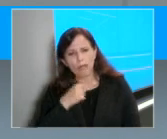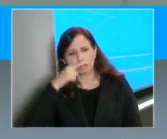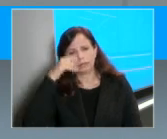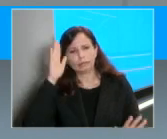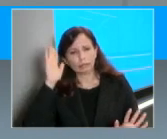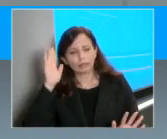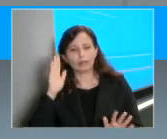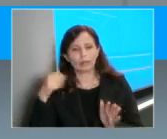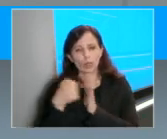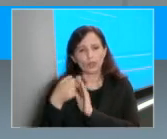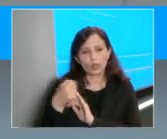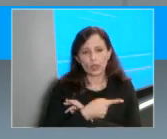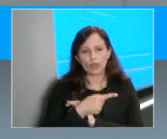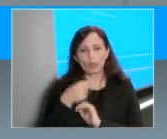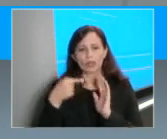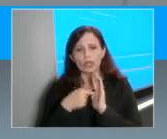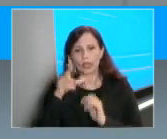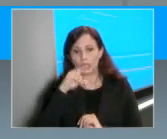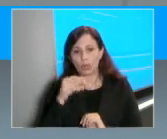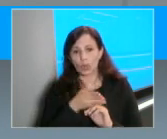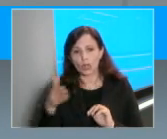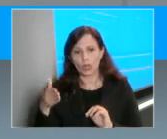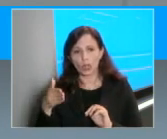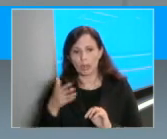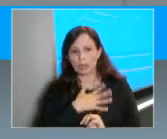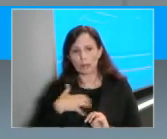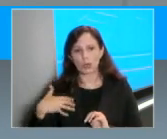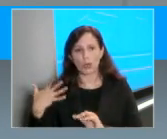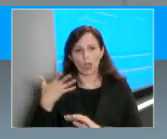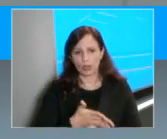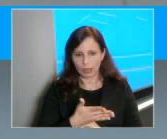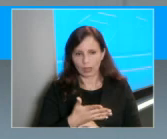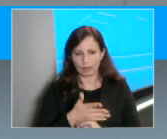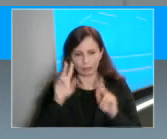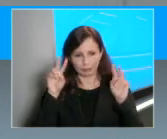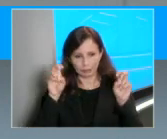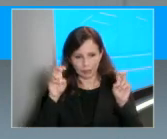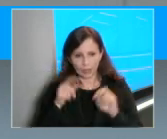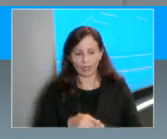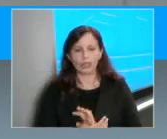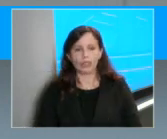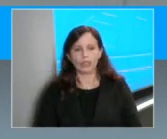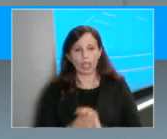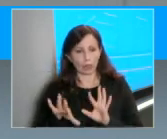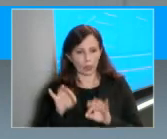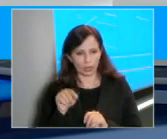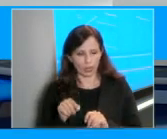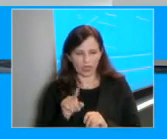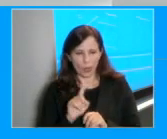הזה. כי יש איזה דיבור שכאילו הימין מגיע פצוע לבחירות האלה. ואתה יודע שלא